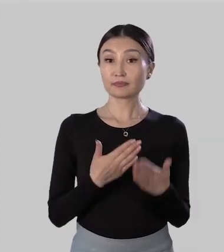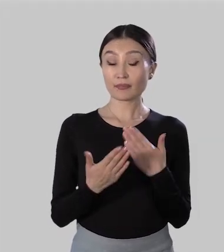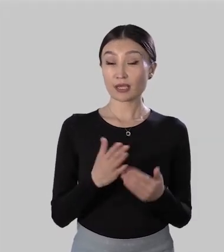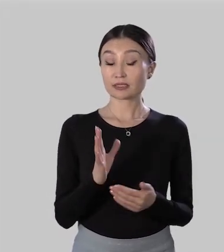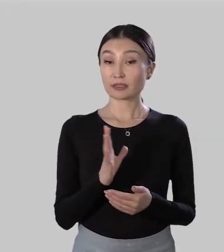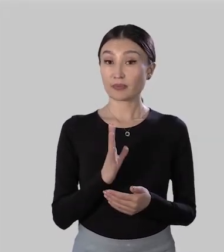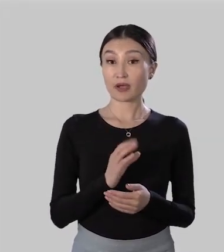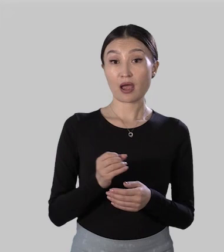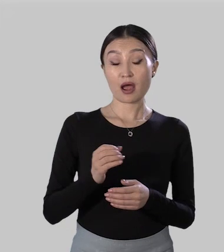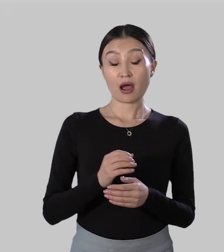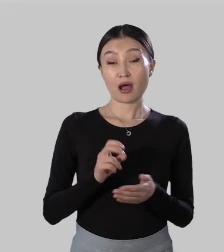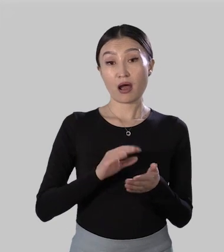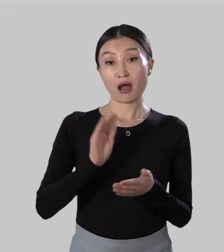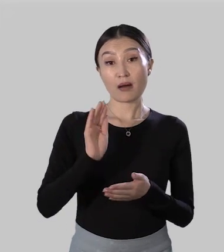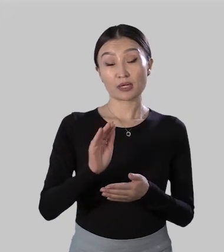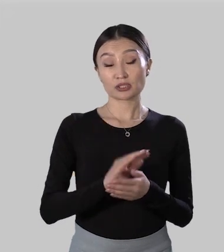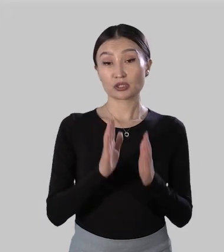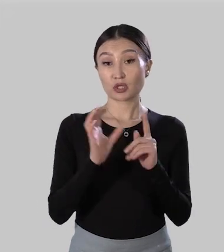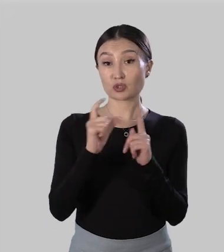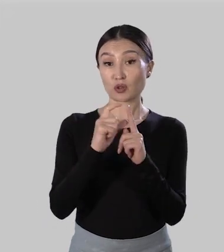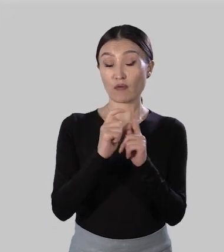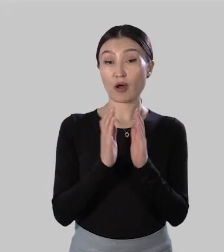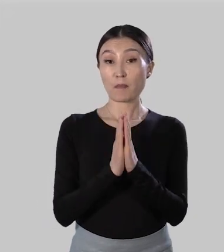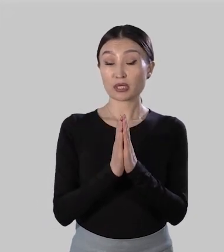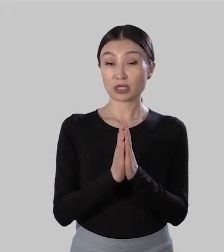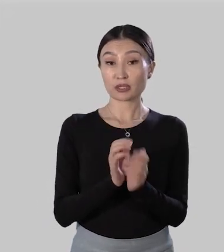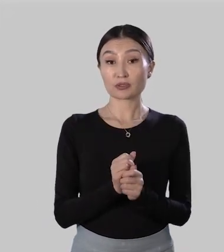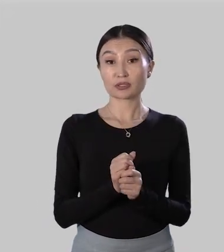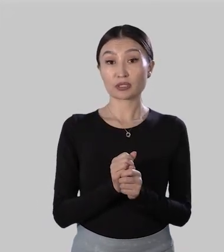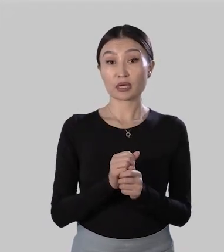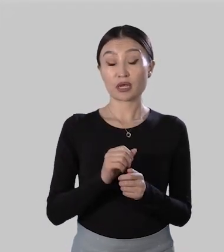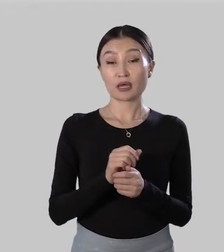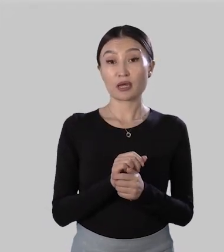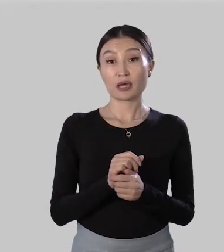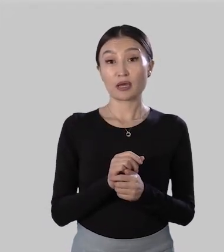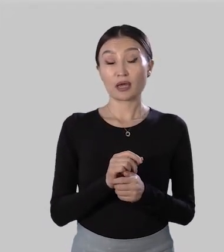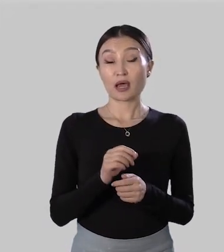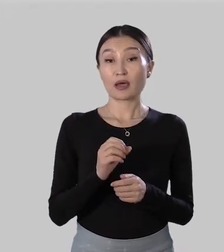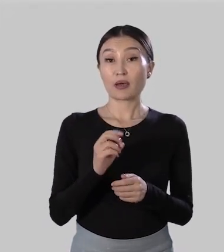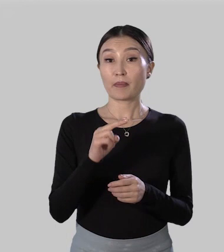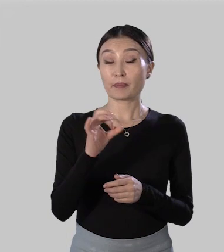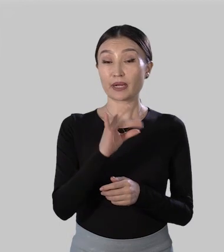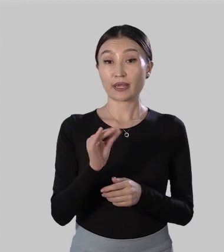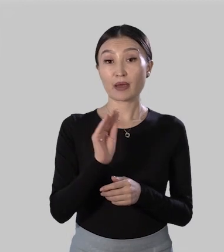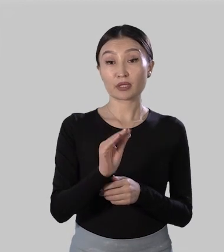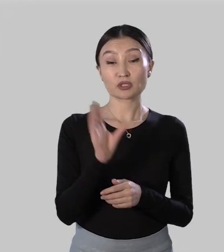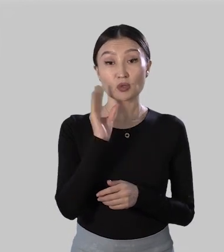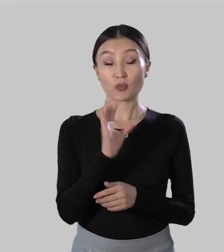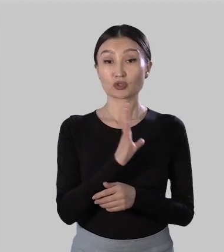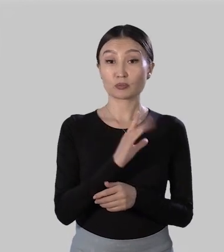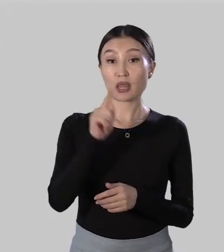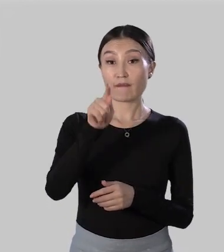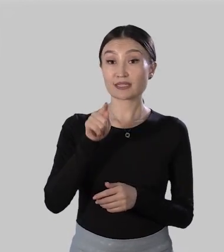Не забывайте, что обращение и слово «пожалуйста» выделяются на письме запятыми. При обращении может